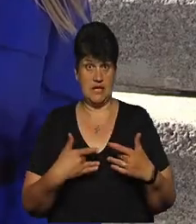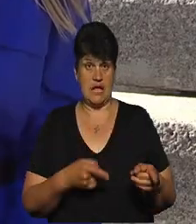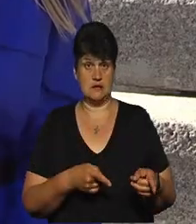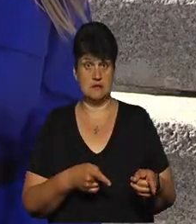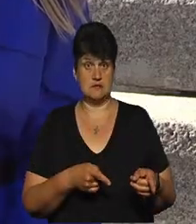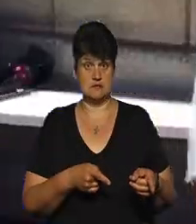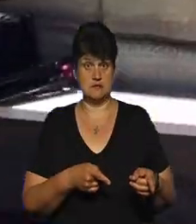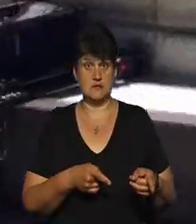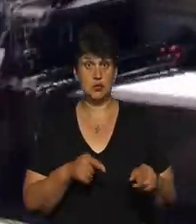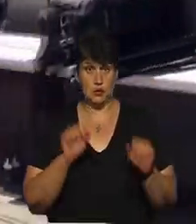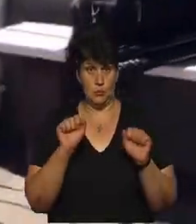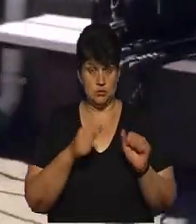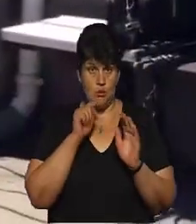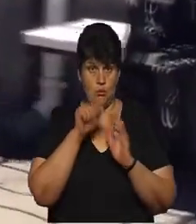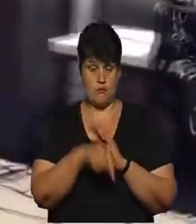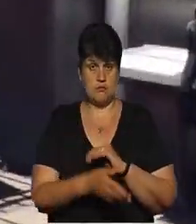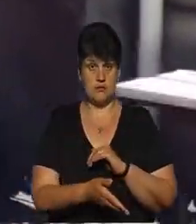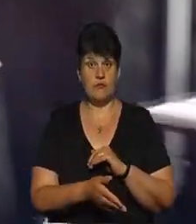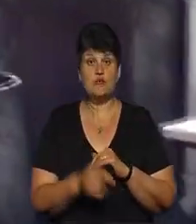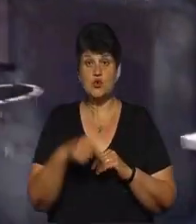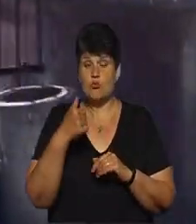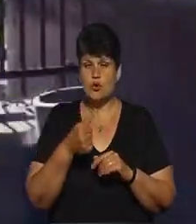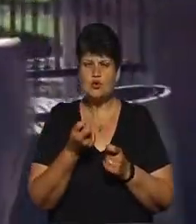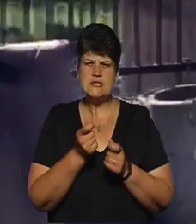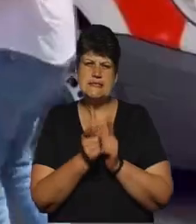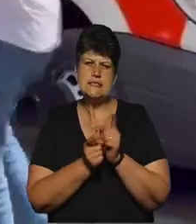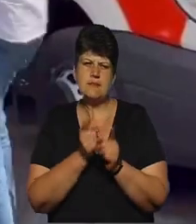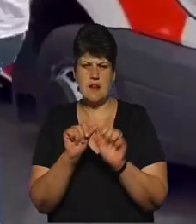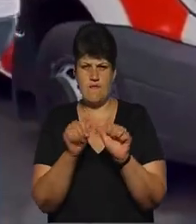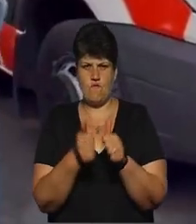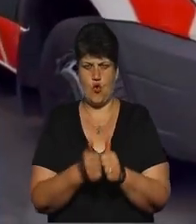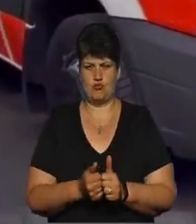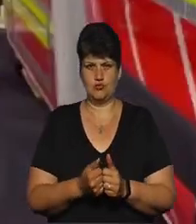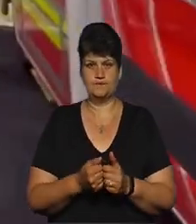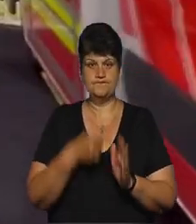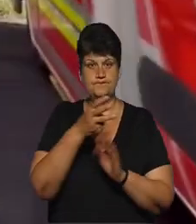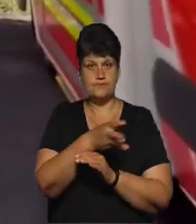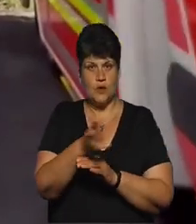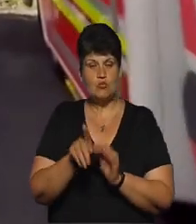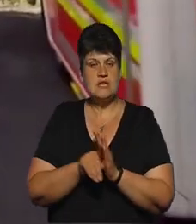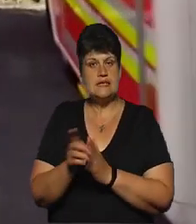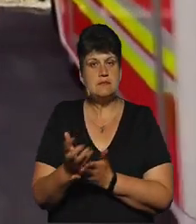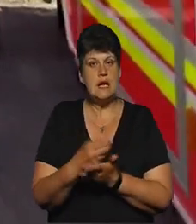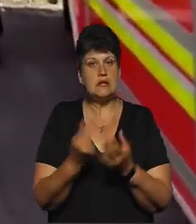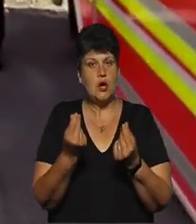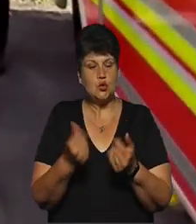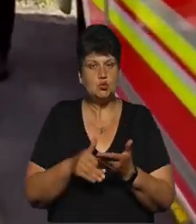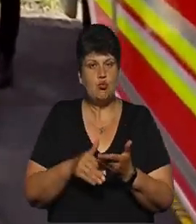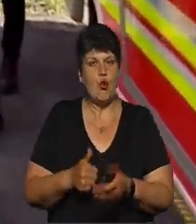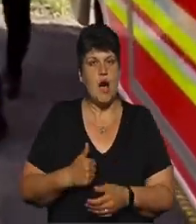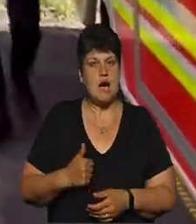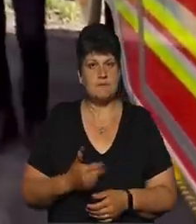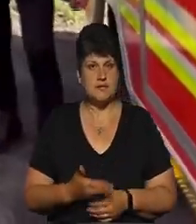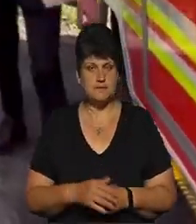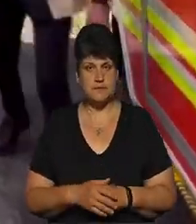туди можна потрапити. Цього року подружжя дещо змінило формат свого каналу. Зокрема, почали збирати гроші на допомогу армії, розповідає Макс. Ми